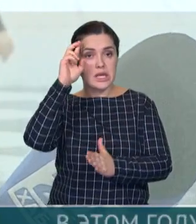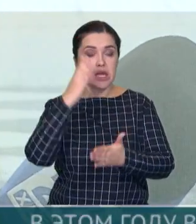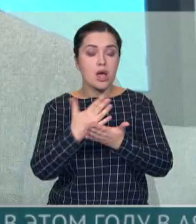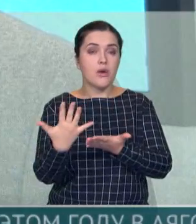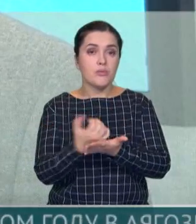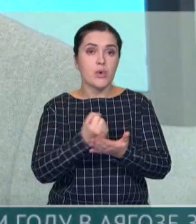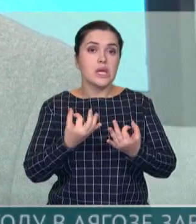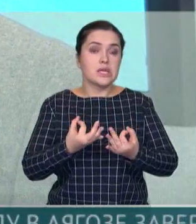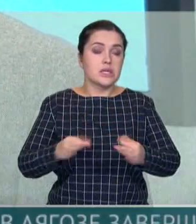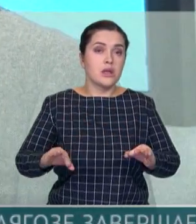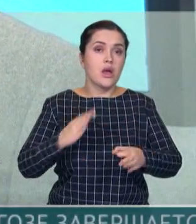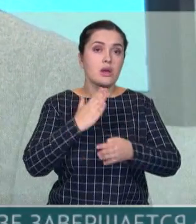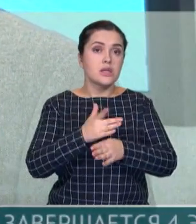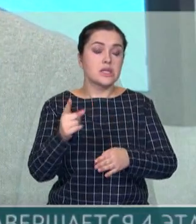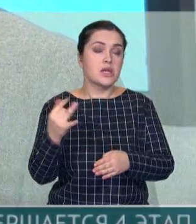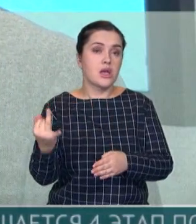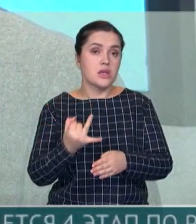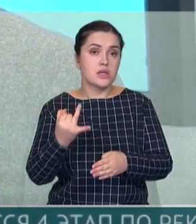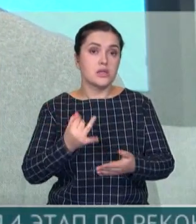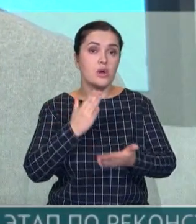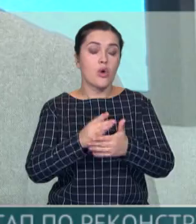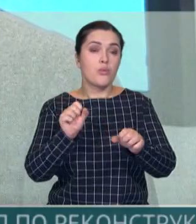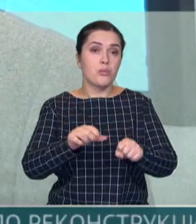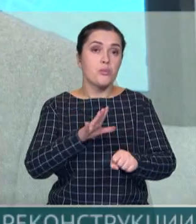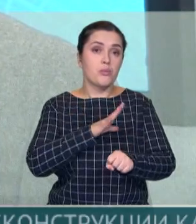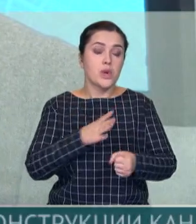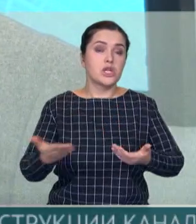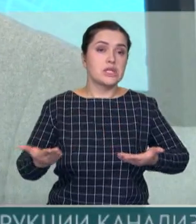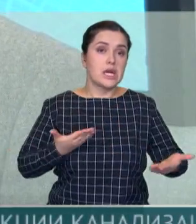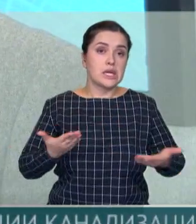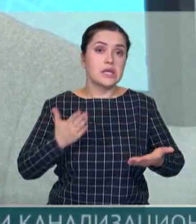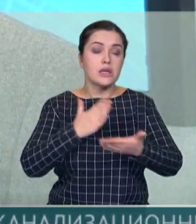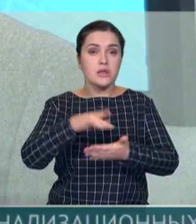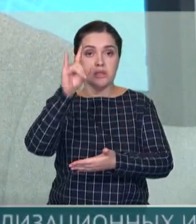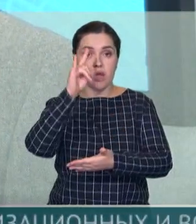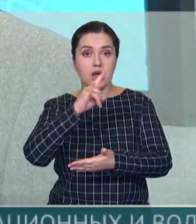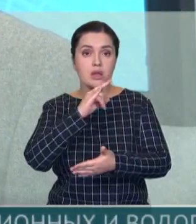обретения независимости, примечательный. Вполне вероятно, что те шаги, которые предпринимает